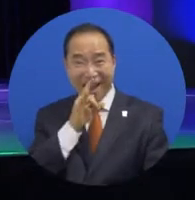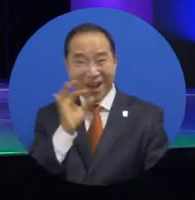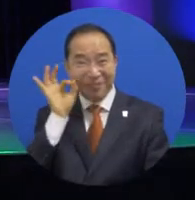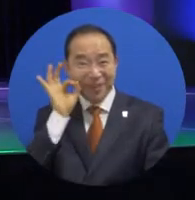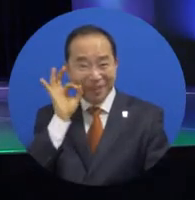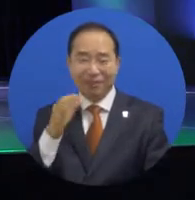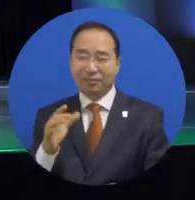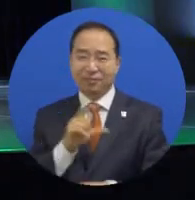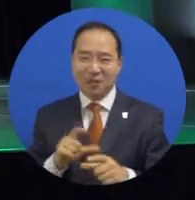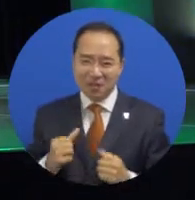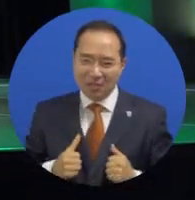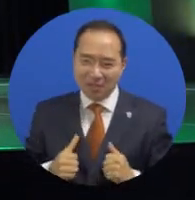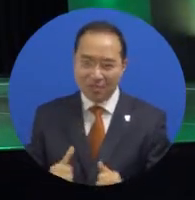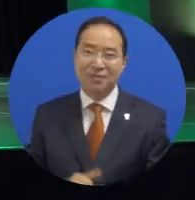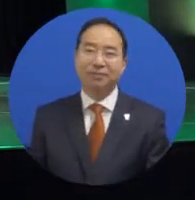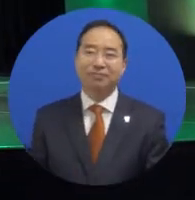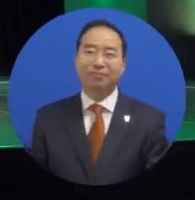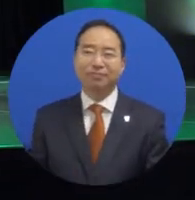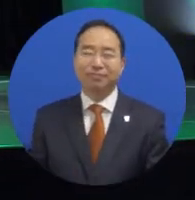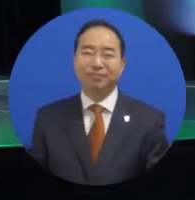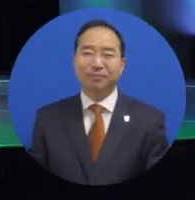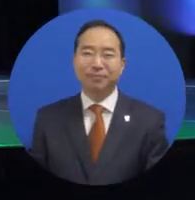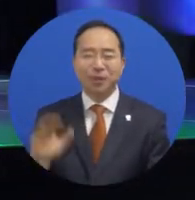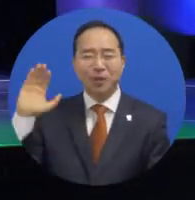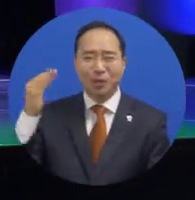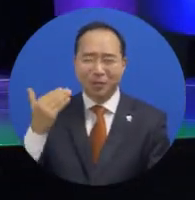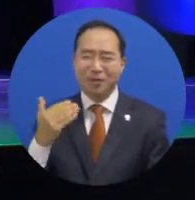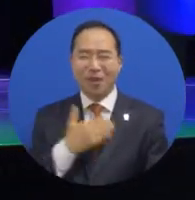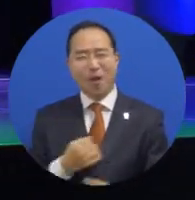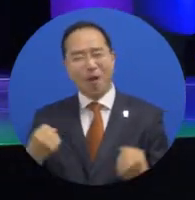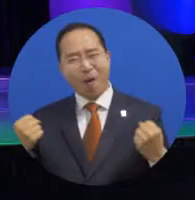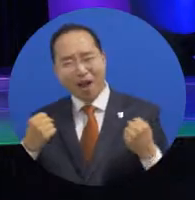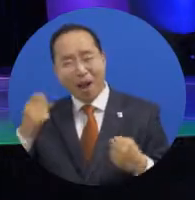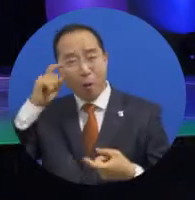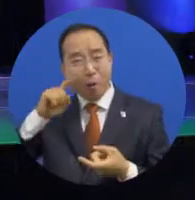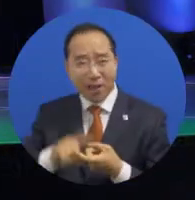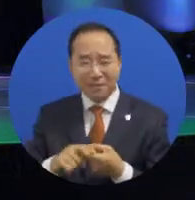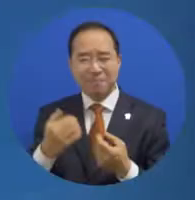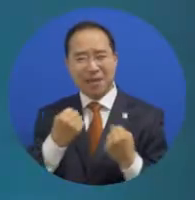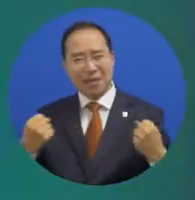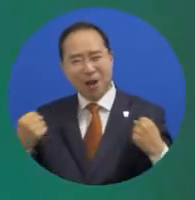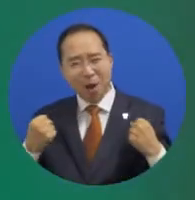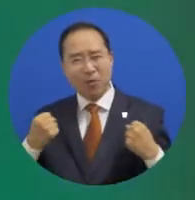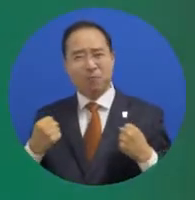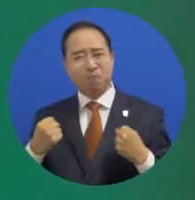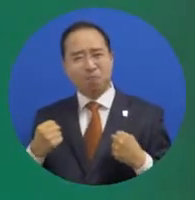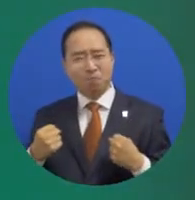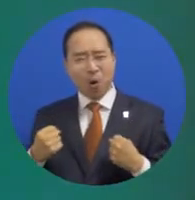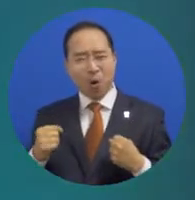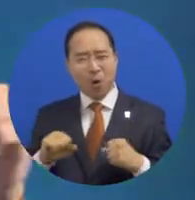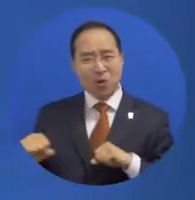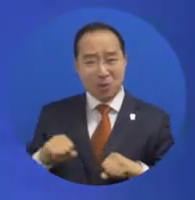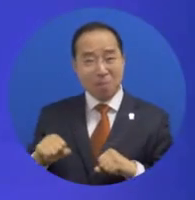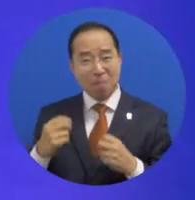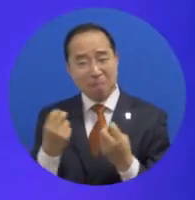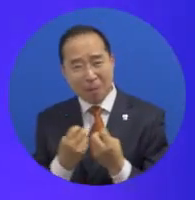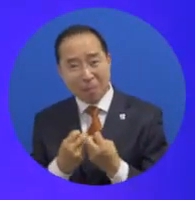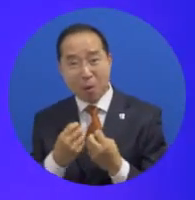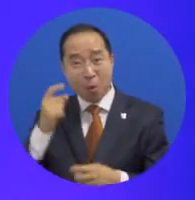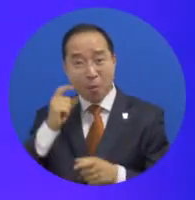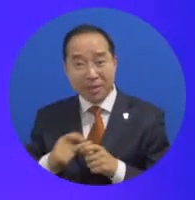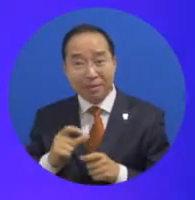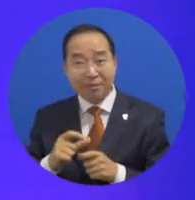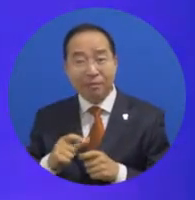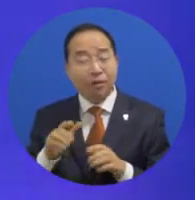요즘 건강에 대한 관심도 높아지고 또 체력도 반드시 키워야 한다라는 얘기가 참 많은데요. 어떻게 하면 정말 박차고